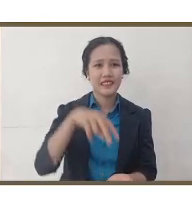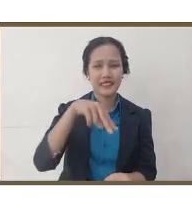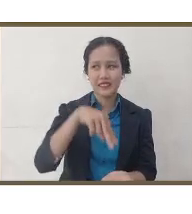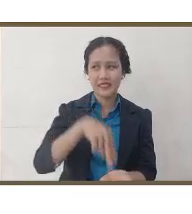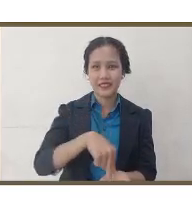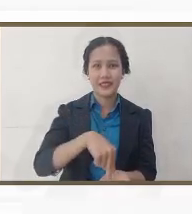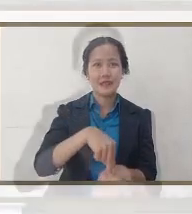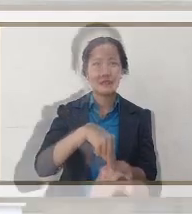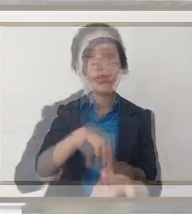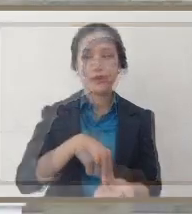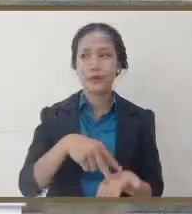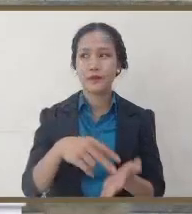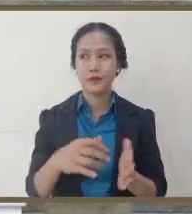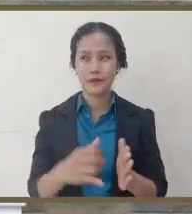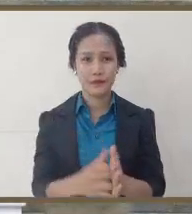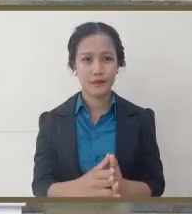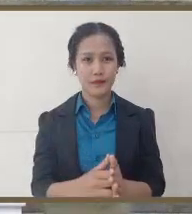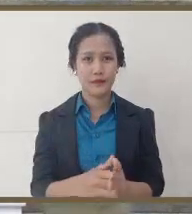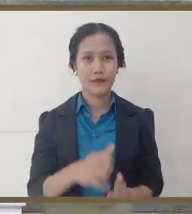nanindigan. At hindi